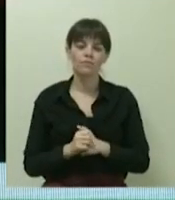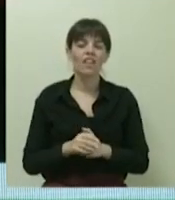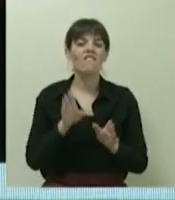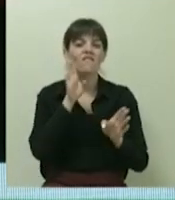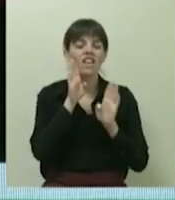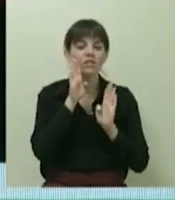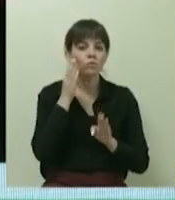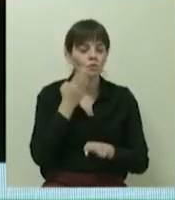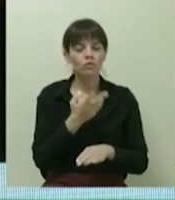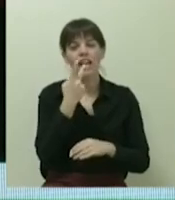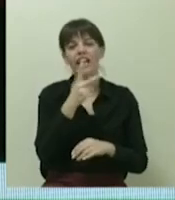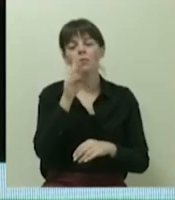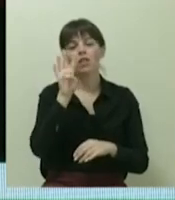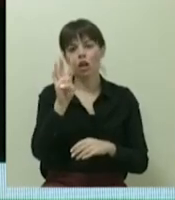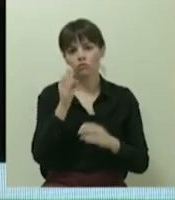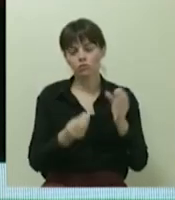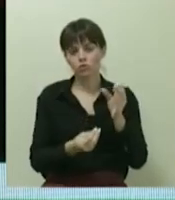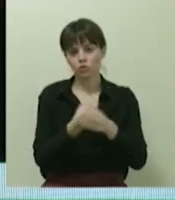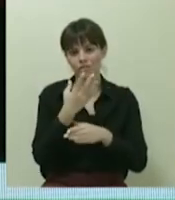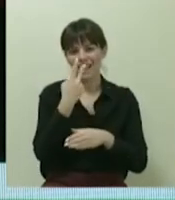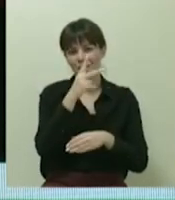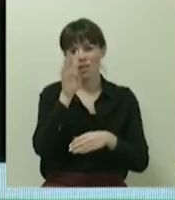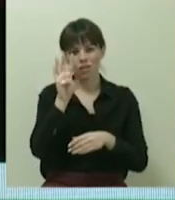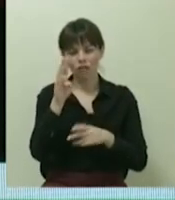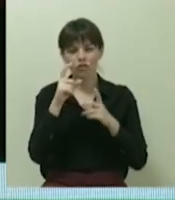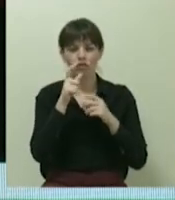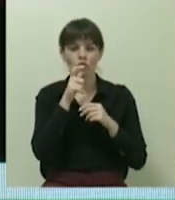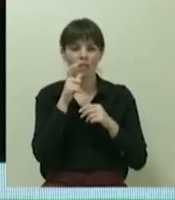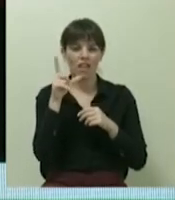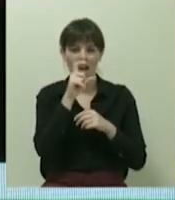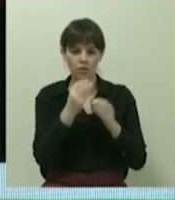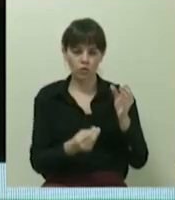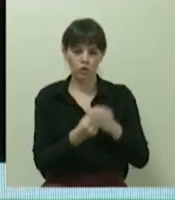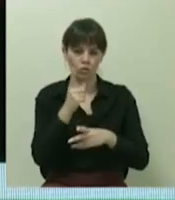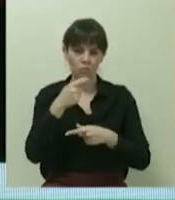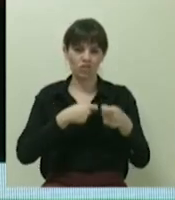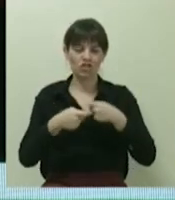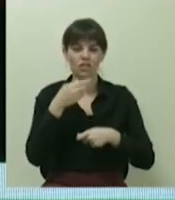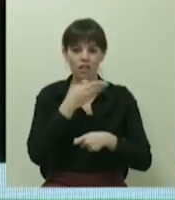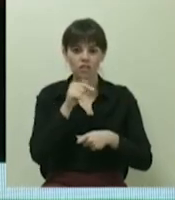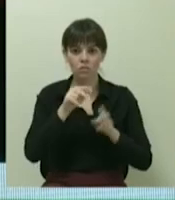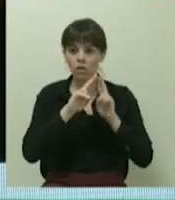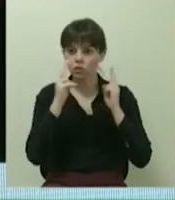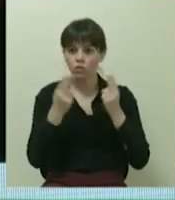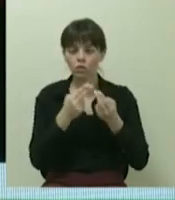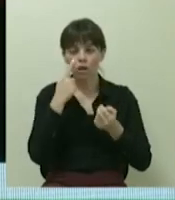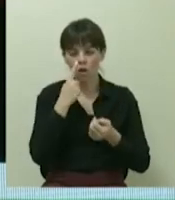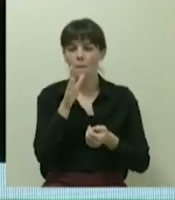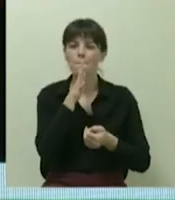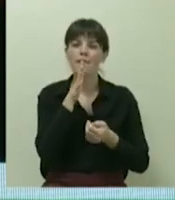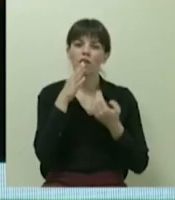Facebook 2004'te kurulmuş, 2004'ün Şubat ayı yanılmıyorsam kurulmuş bir şirket. Şu anda dünyanın işte